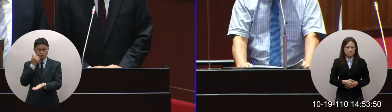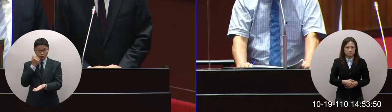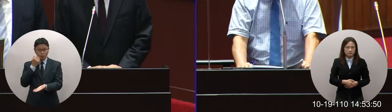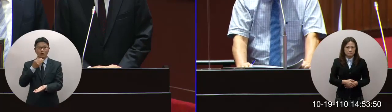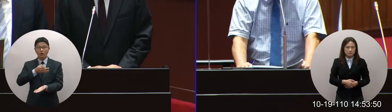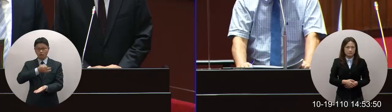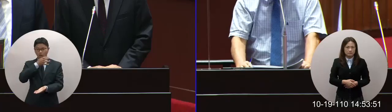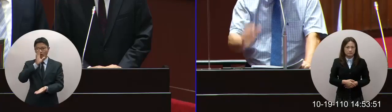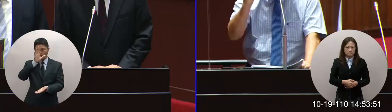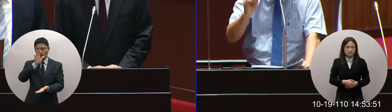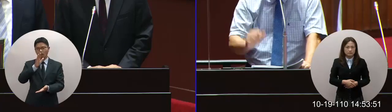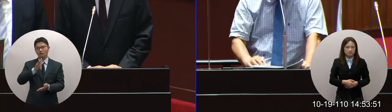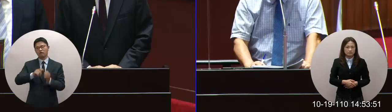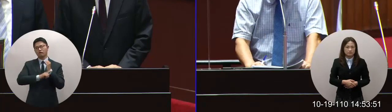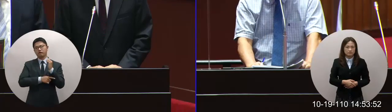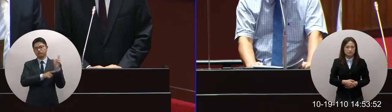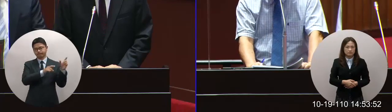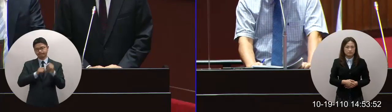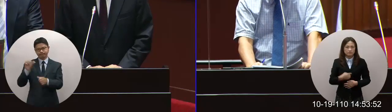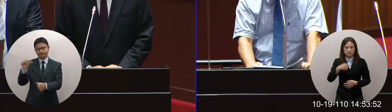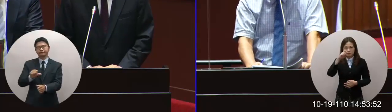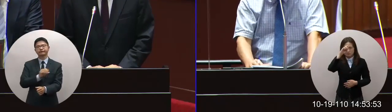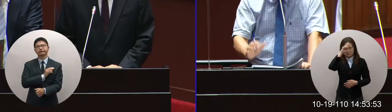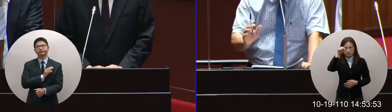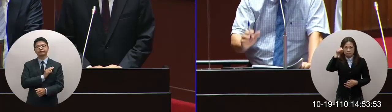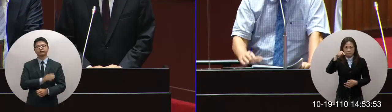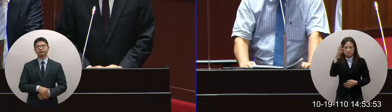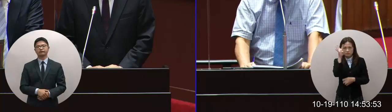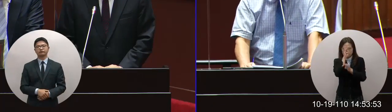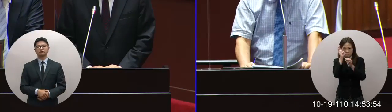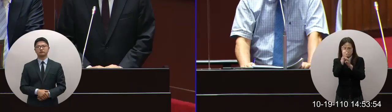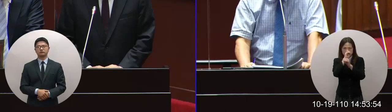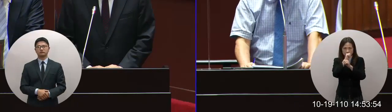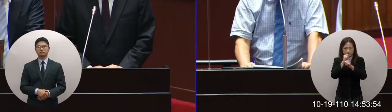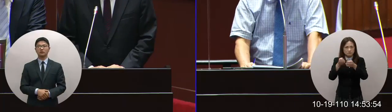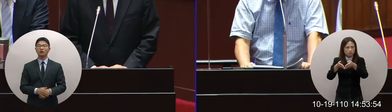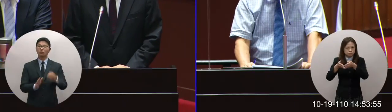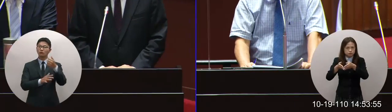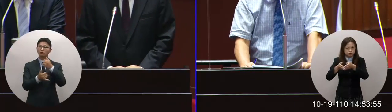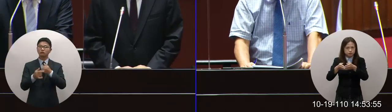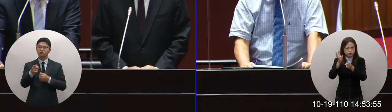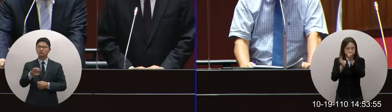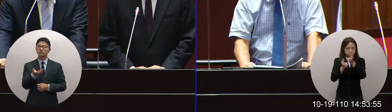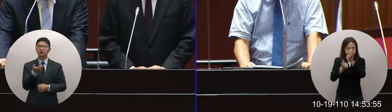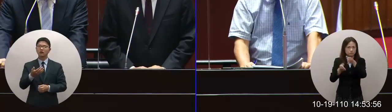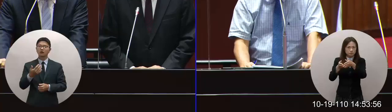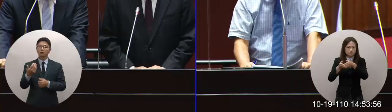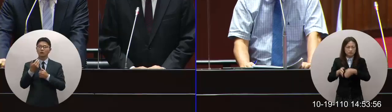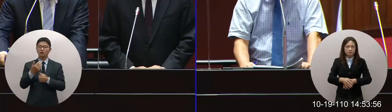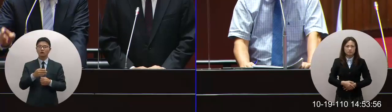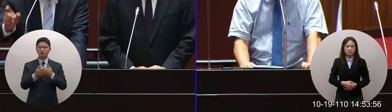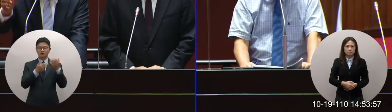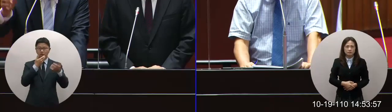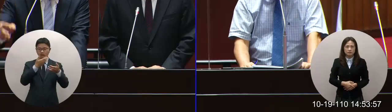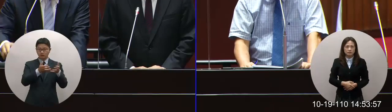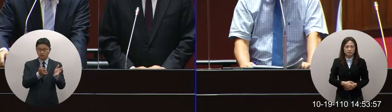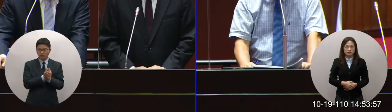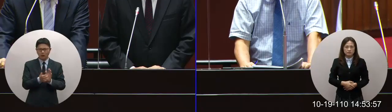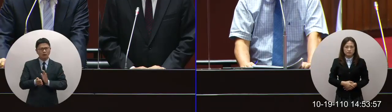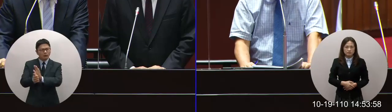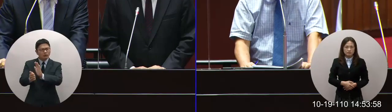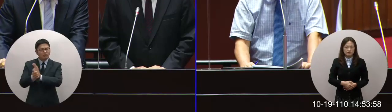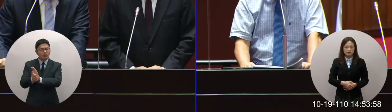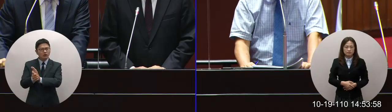们一定会依法。 我希望减掉要硬起来。 这个委员，你说这个卫福部荒助